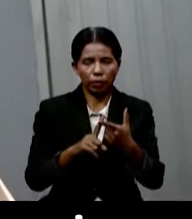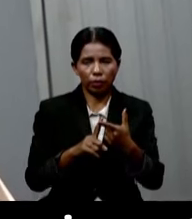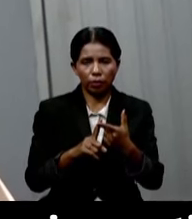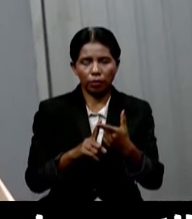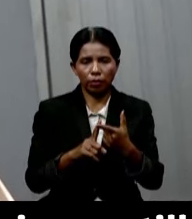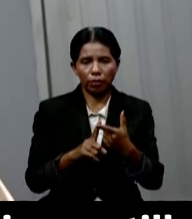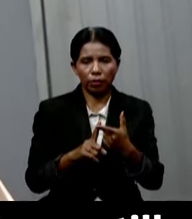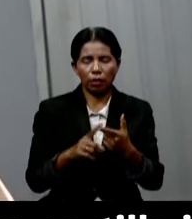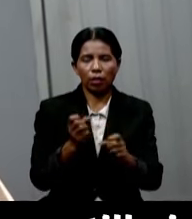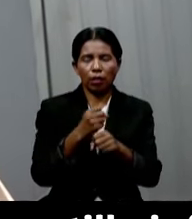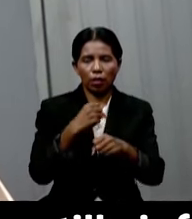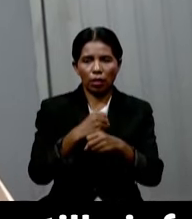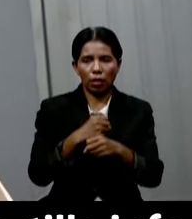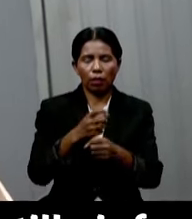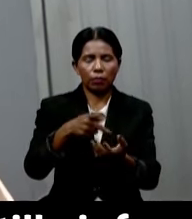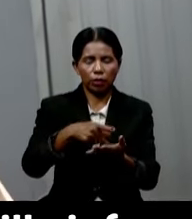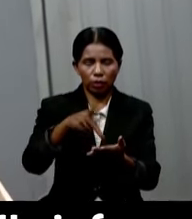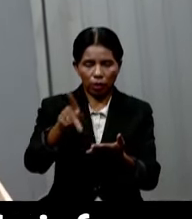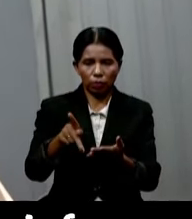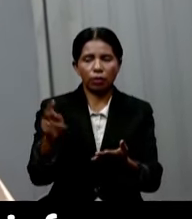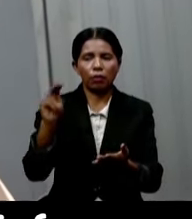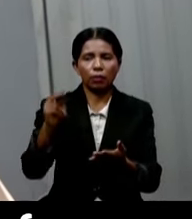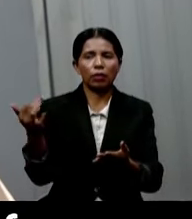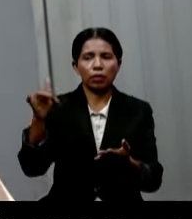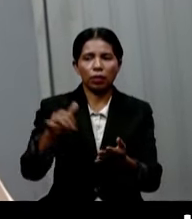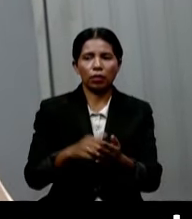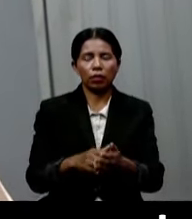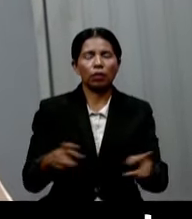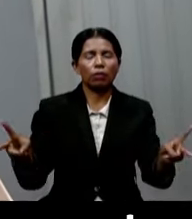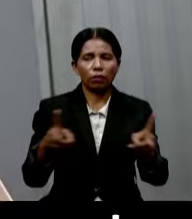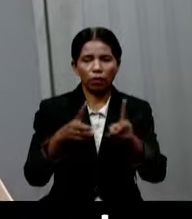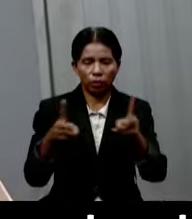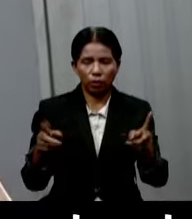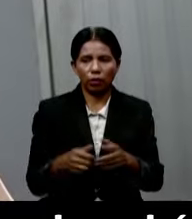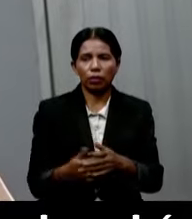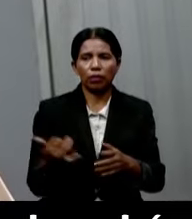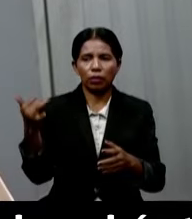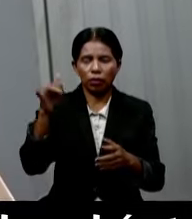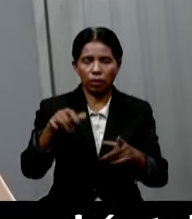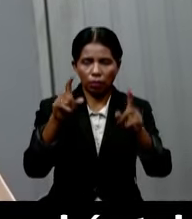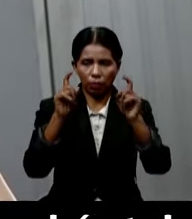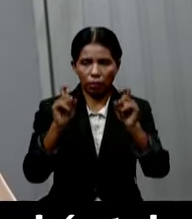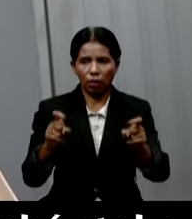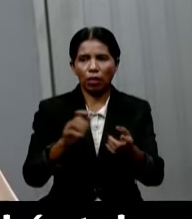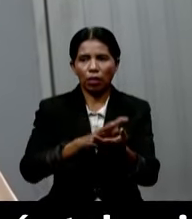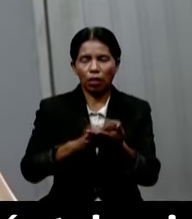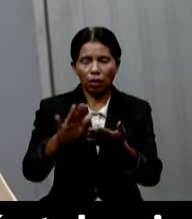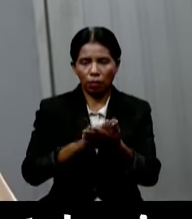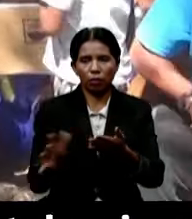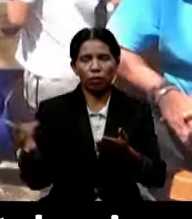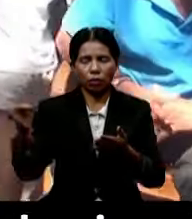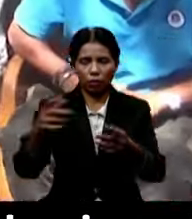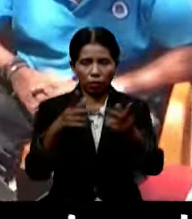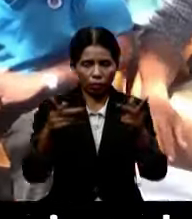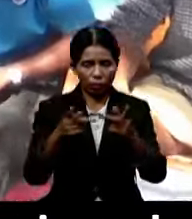ami halo de recuperação de Basira khusus ho voluntariamente Sira mak tengi hamo sir ne fatin ne naba.